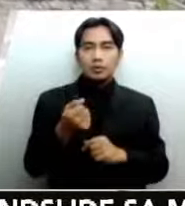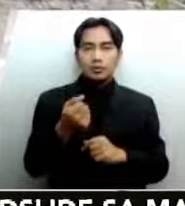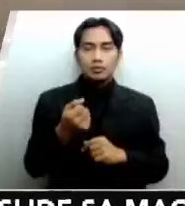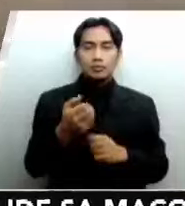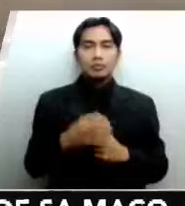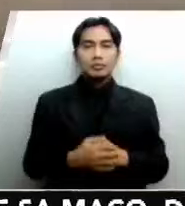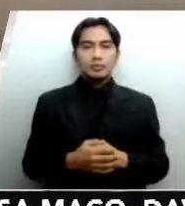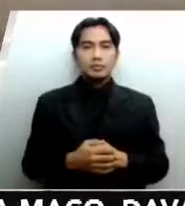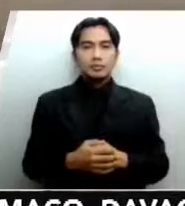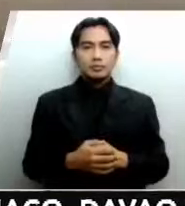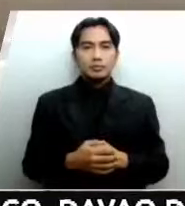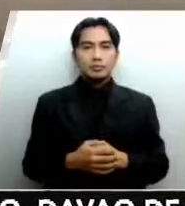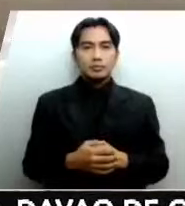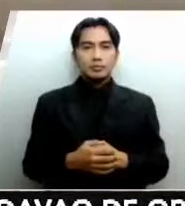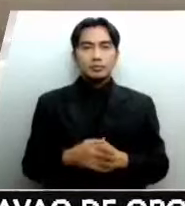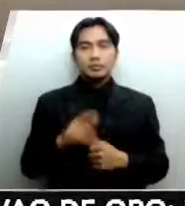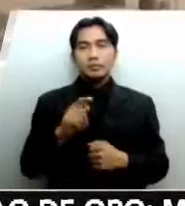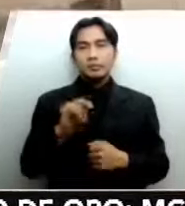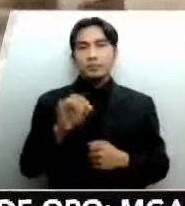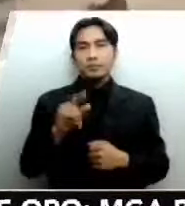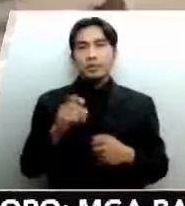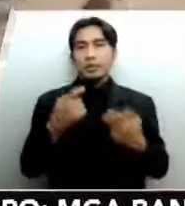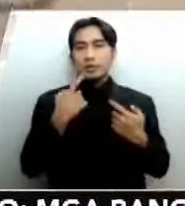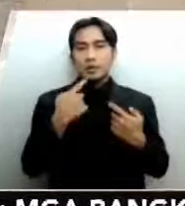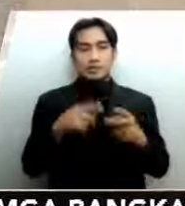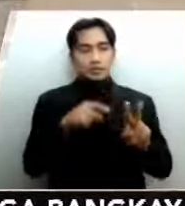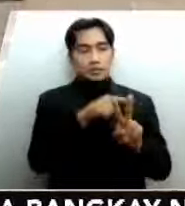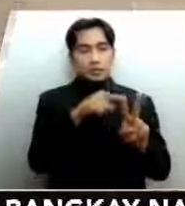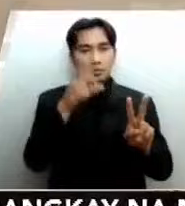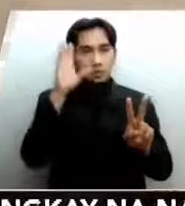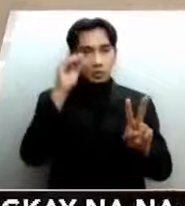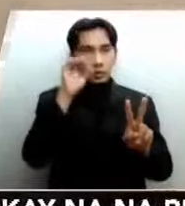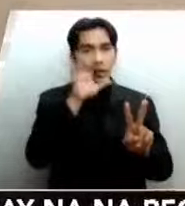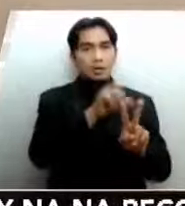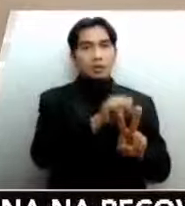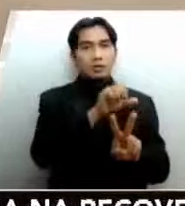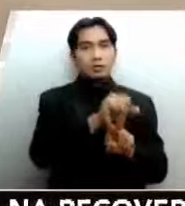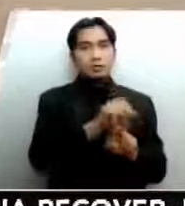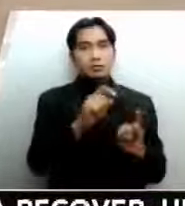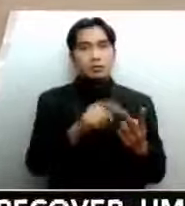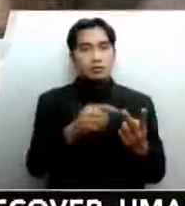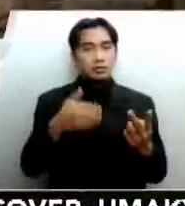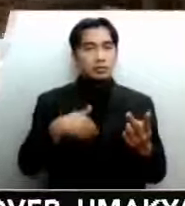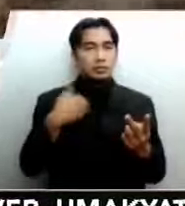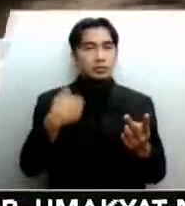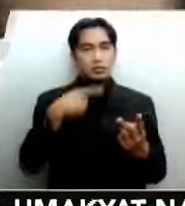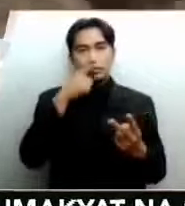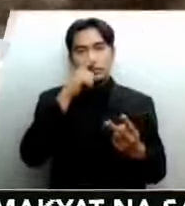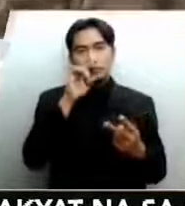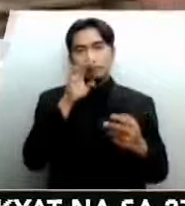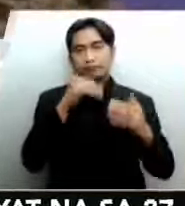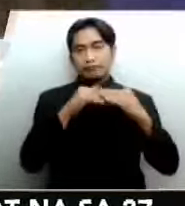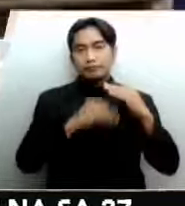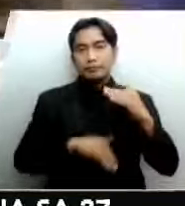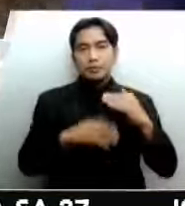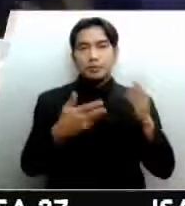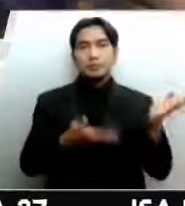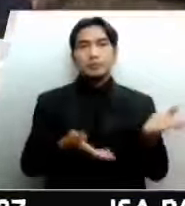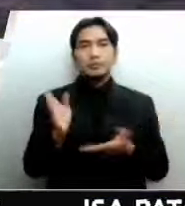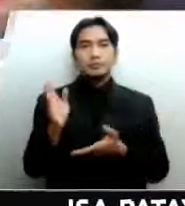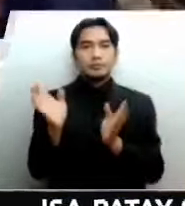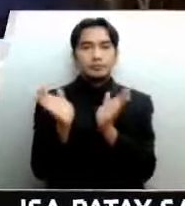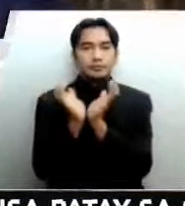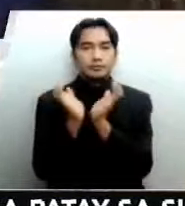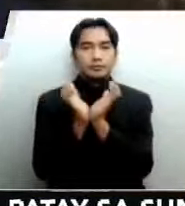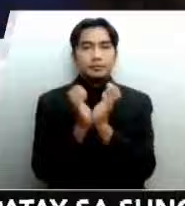mga residente, inaresto kahapon ng dalawang lalaki, kabilang ang isang menor de edad na na-turn over na sa DSWD. Ayon